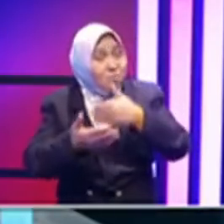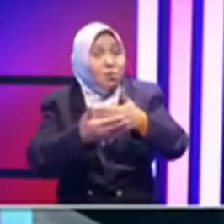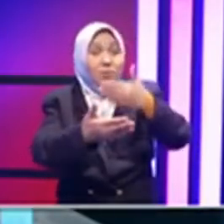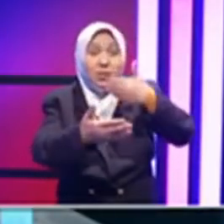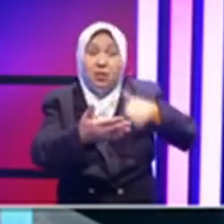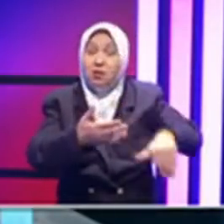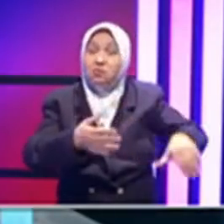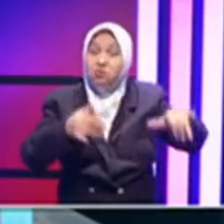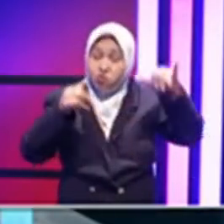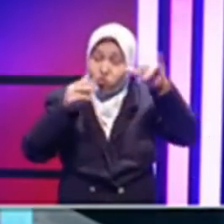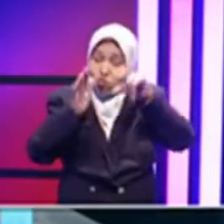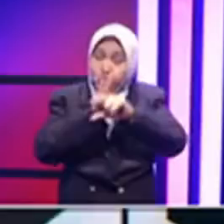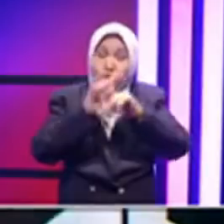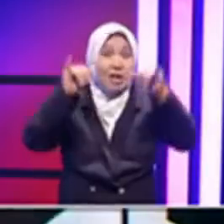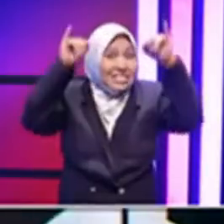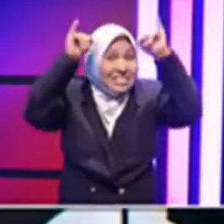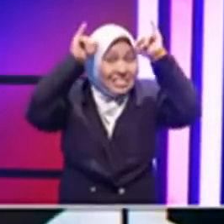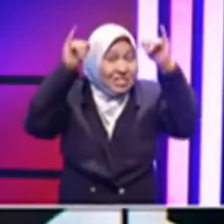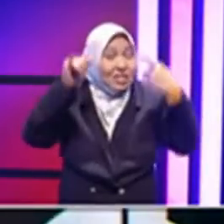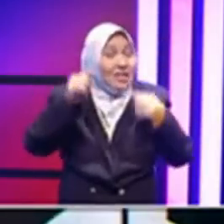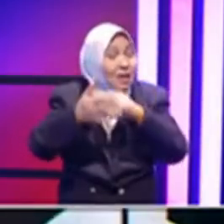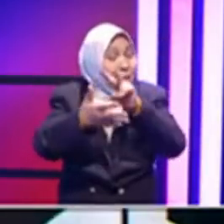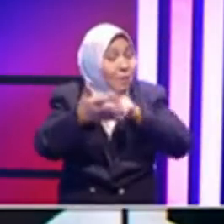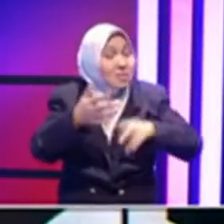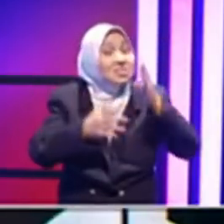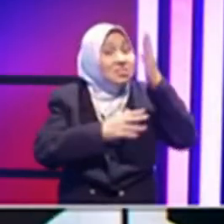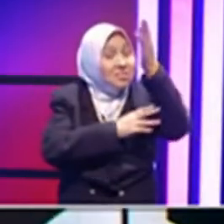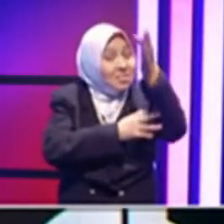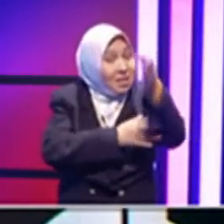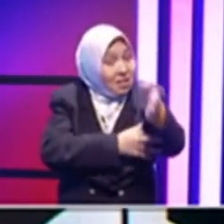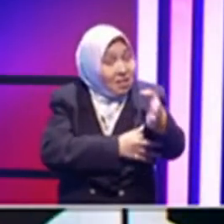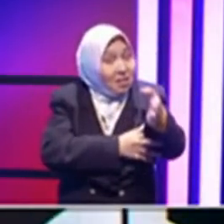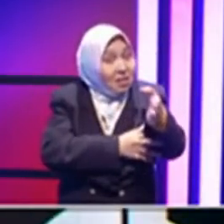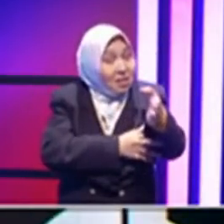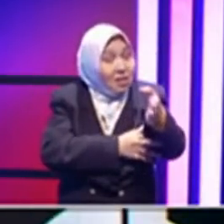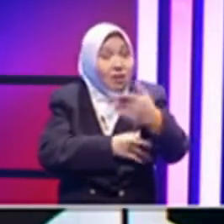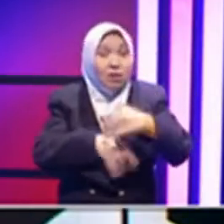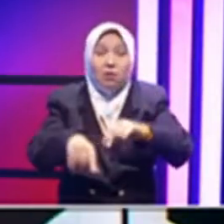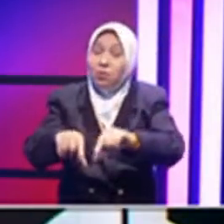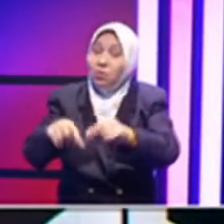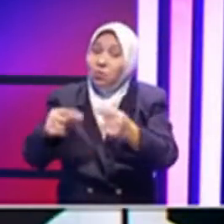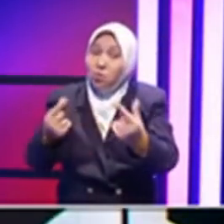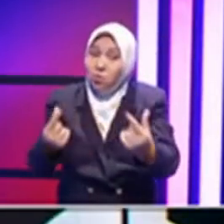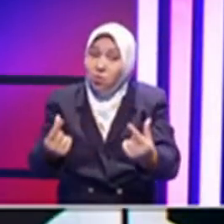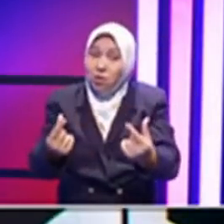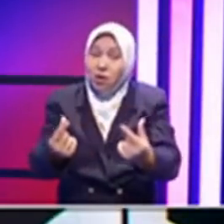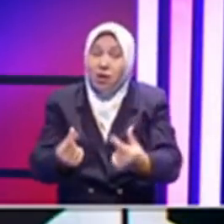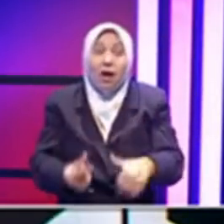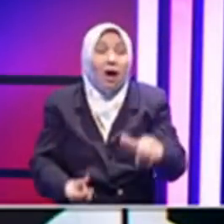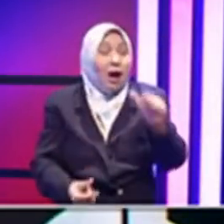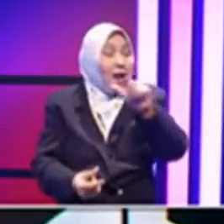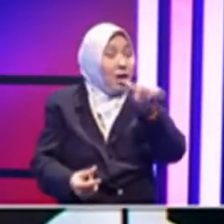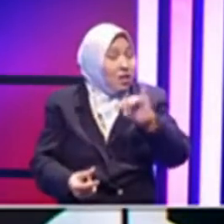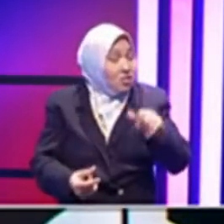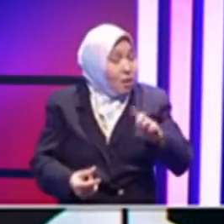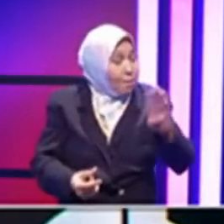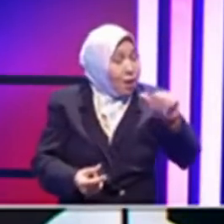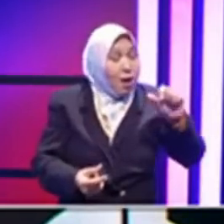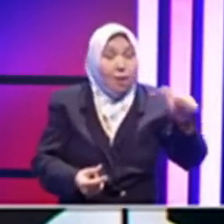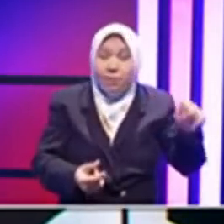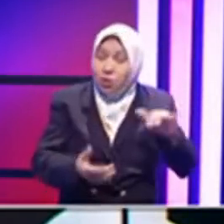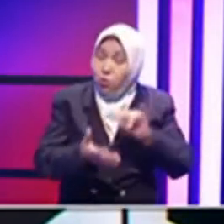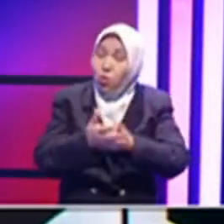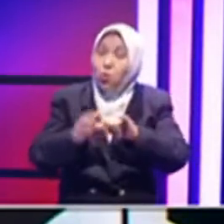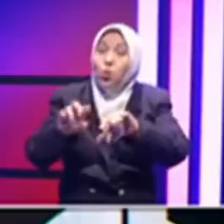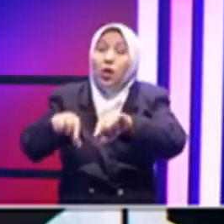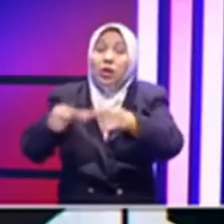yang kita akan baca nanti, mereka menyatakan hadzal quran, apa, Quran al-ajaba, Quranan ajaba, iaitu Quran